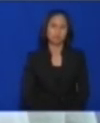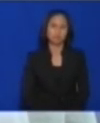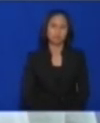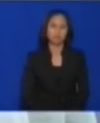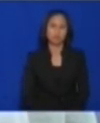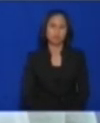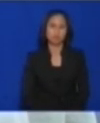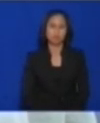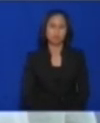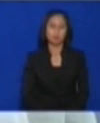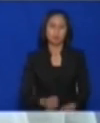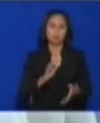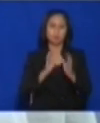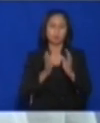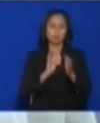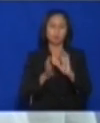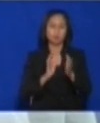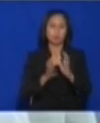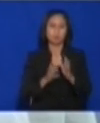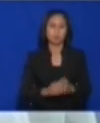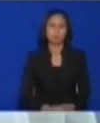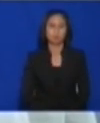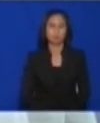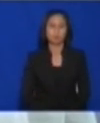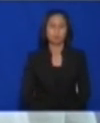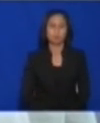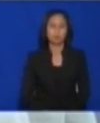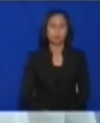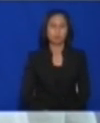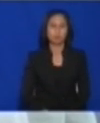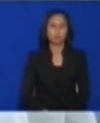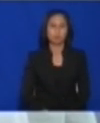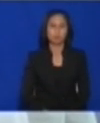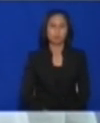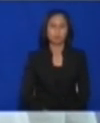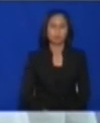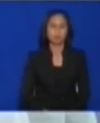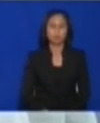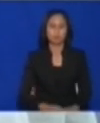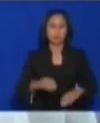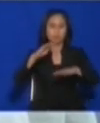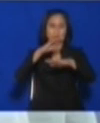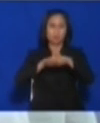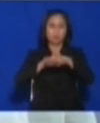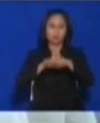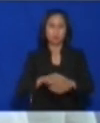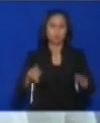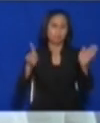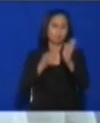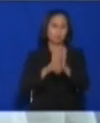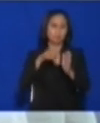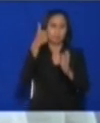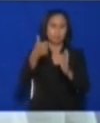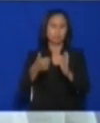sistem manajemen secara Istiqomah dan berbasis perbaikan yang